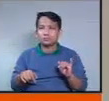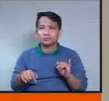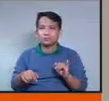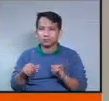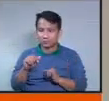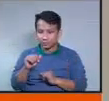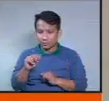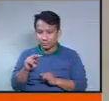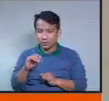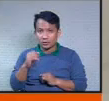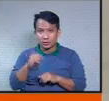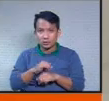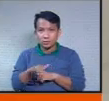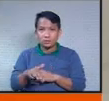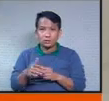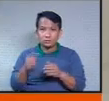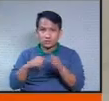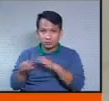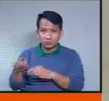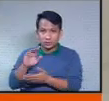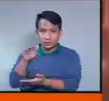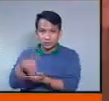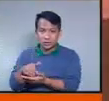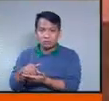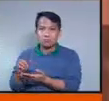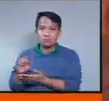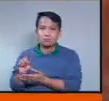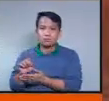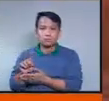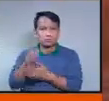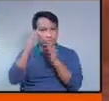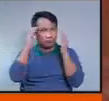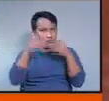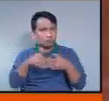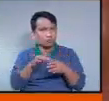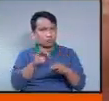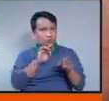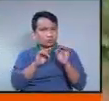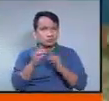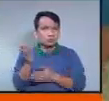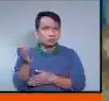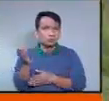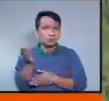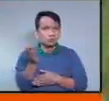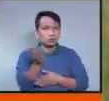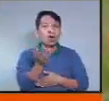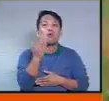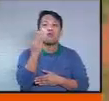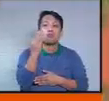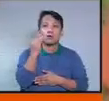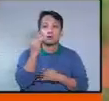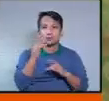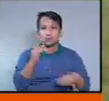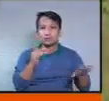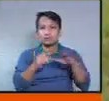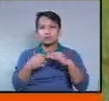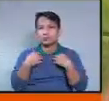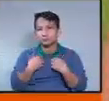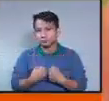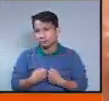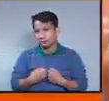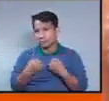apektado ng lindol, instead na nasa evacuation center sila, mas pinipili nilang mamalimos na lang sa kalsada dahil nga maraming ang